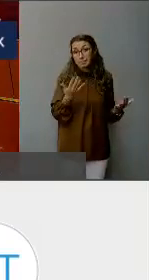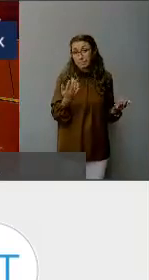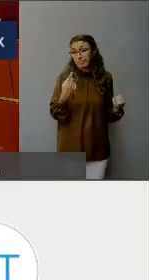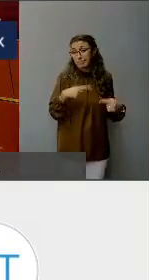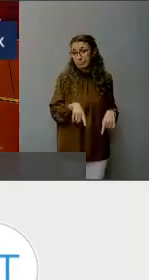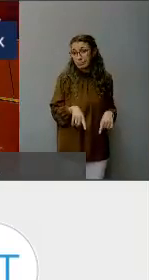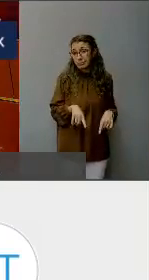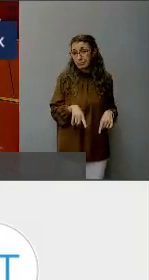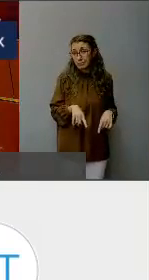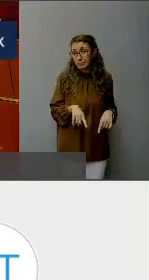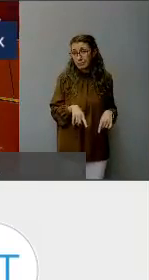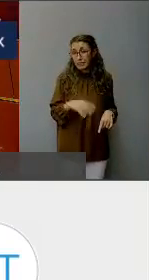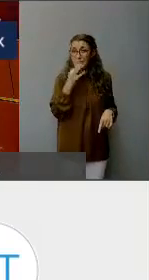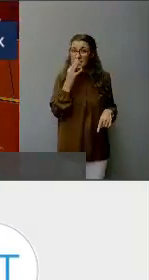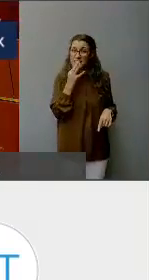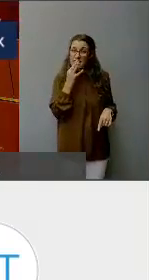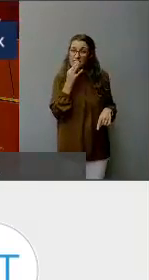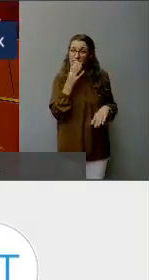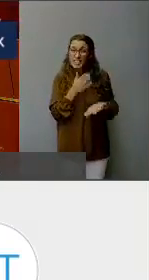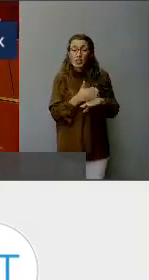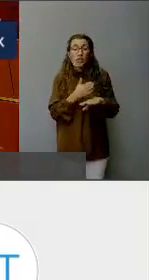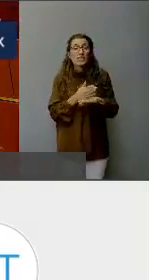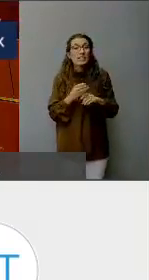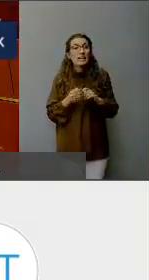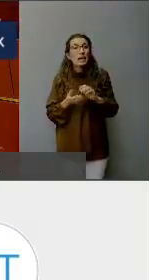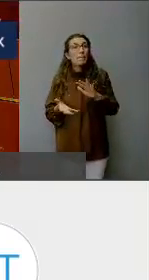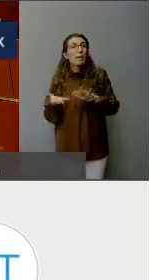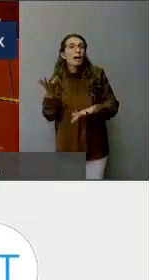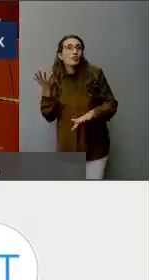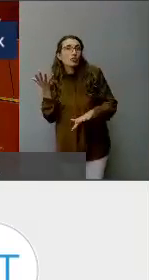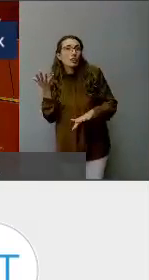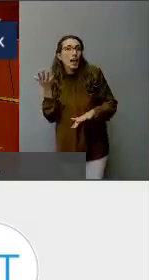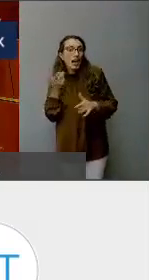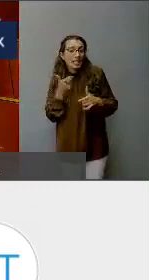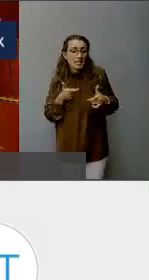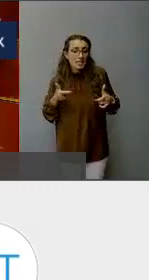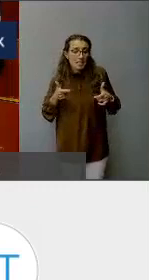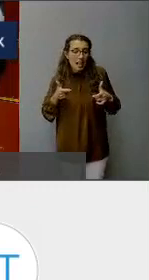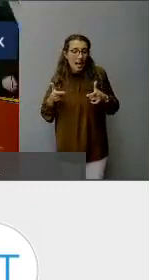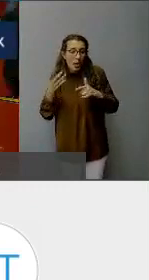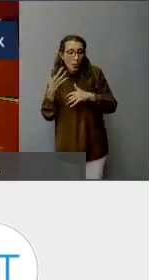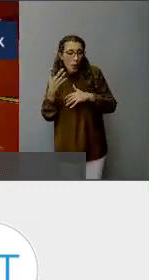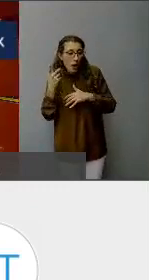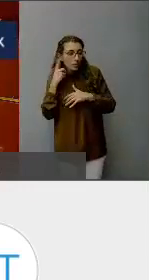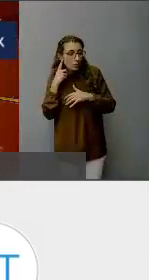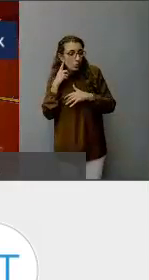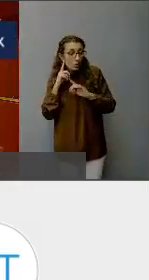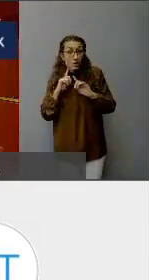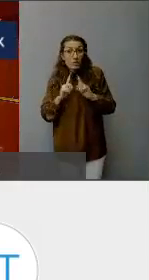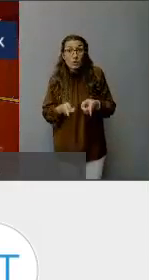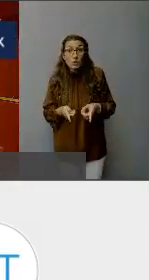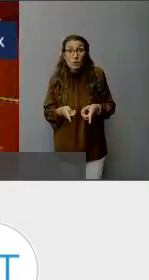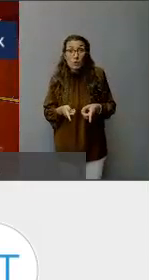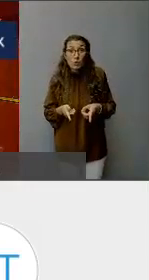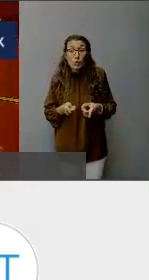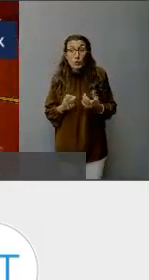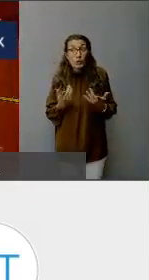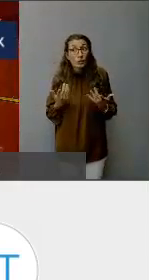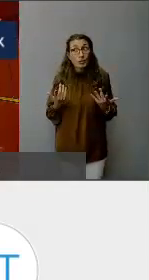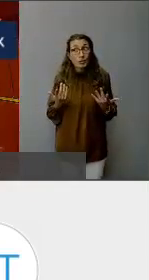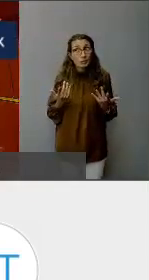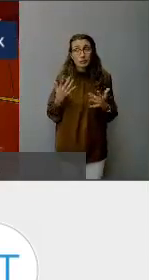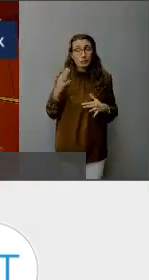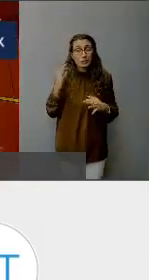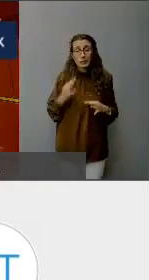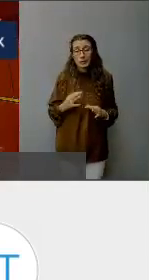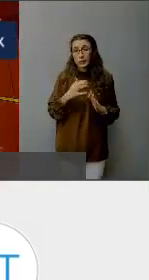di ascoltare la voce di nessun consigliere di maggioranza durante le quattro commissioni ma è molto probabile che non ci sarà nessuna possibilità di modificare